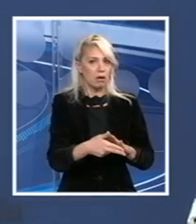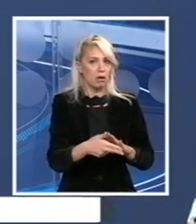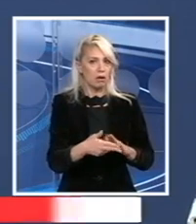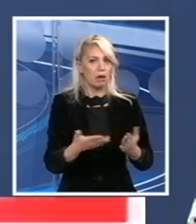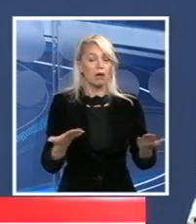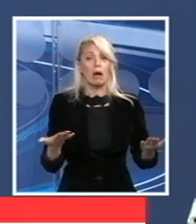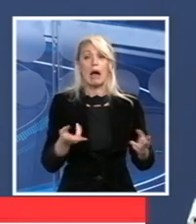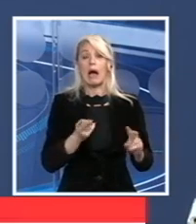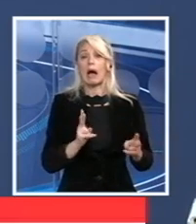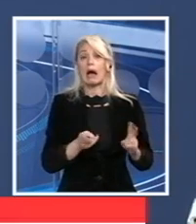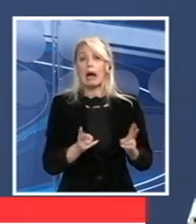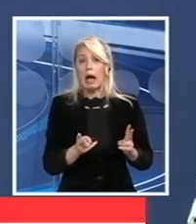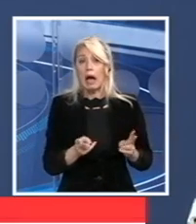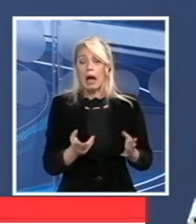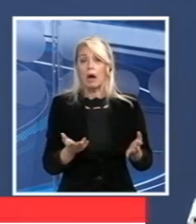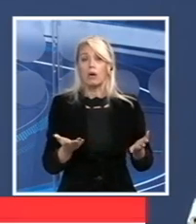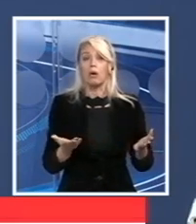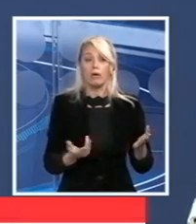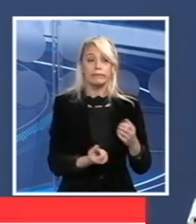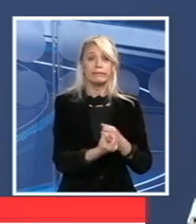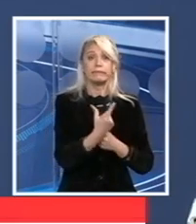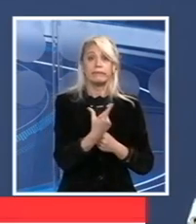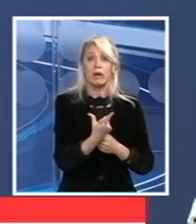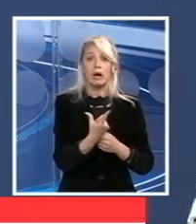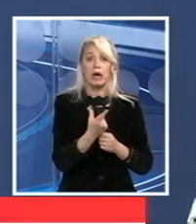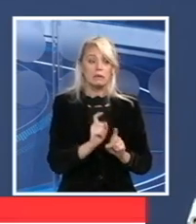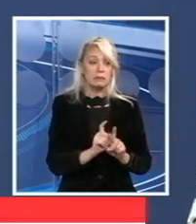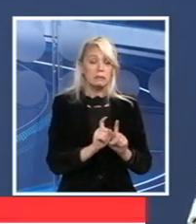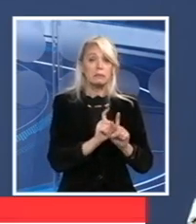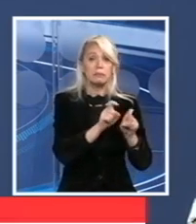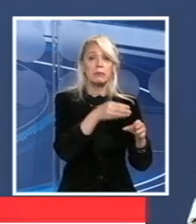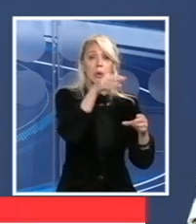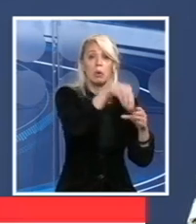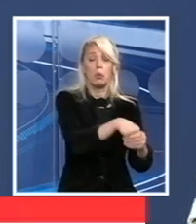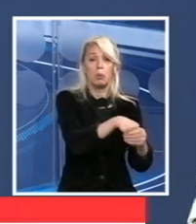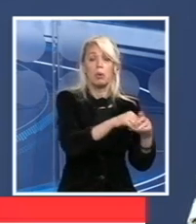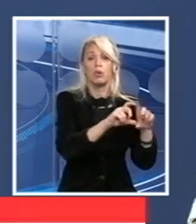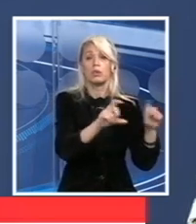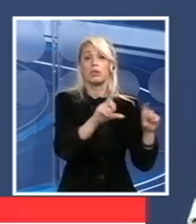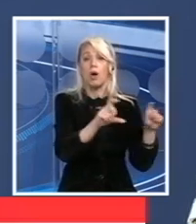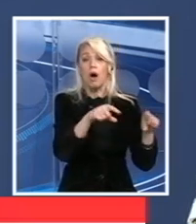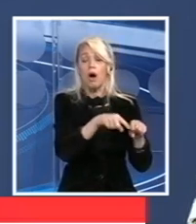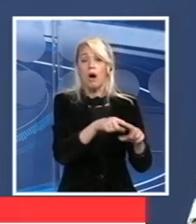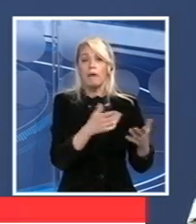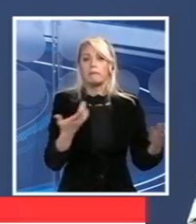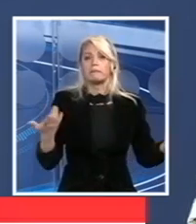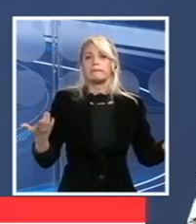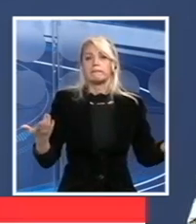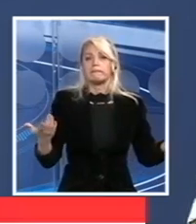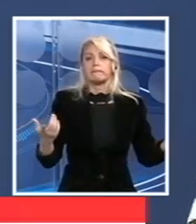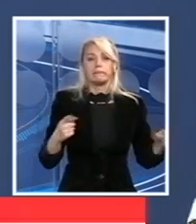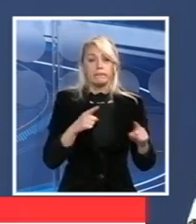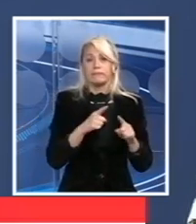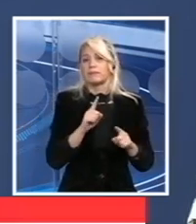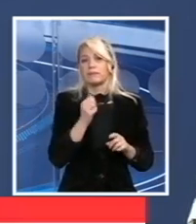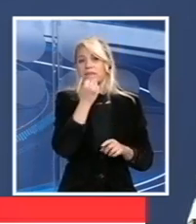Na koji način se desilo unošenje infekcije. To se očigledno nikada u